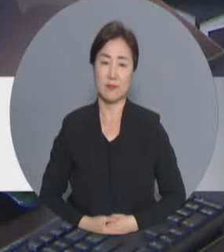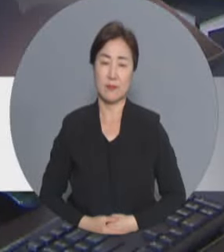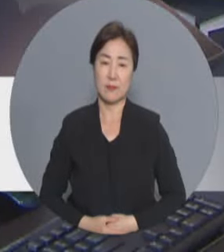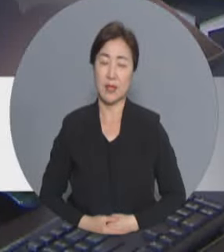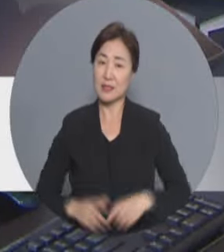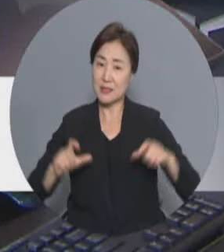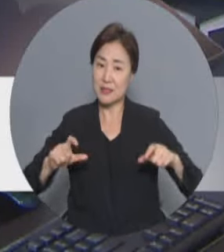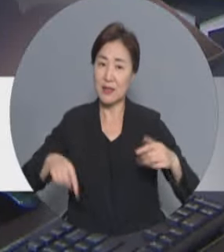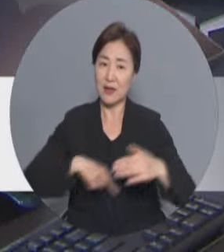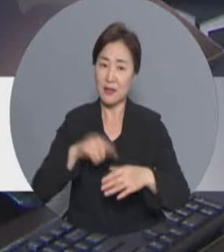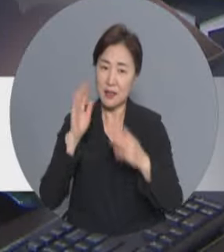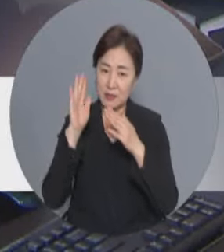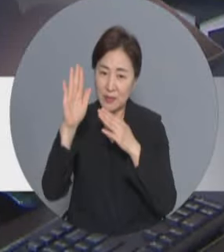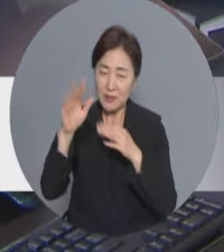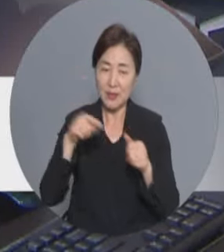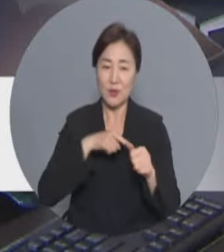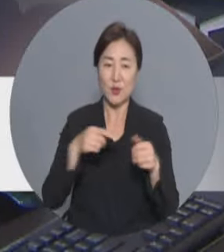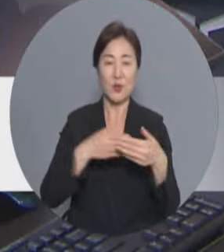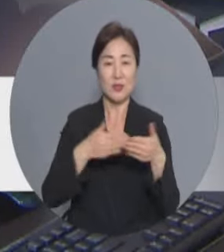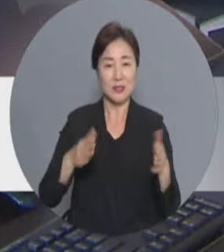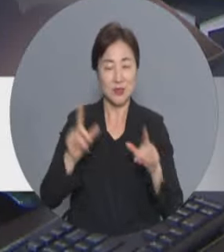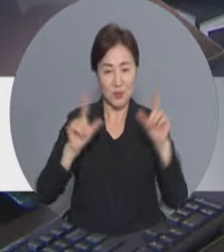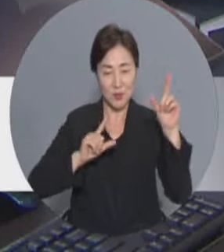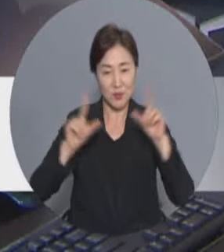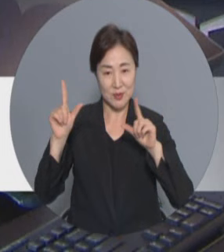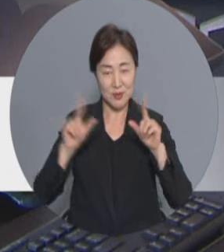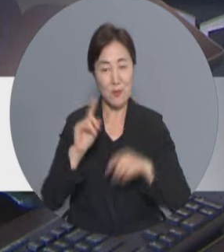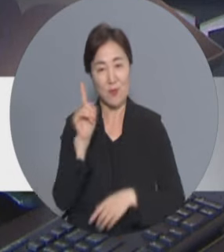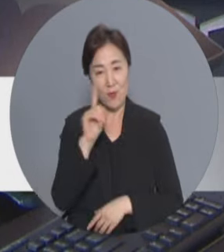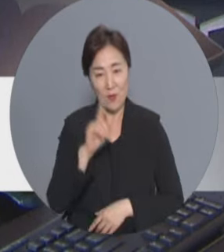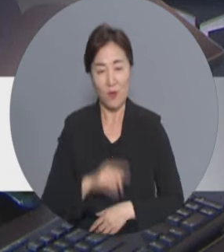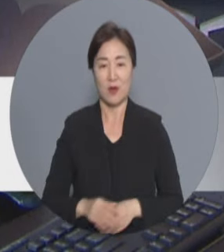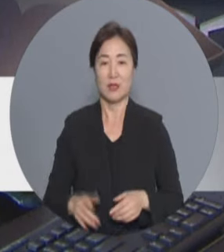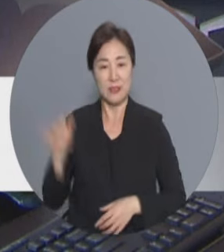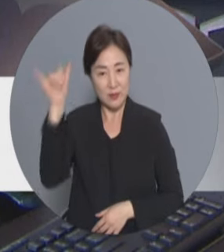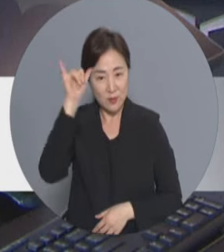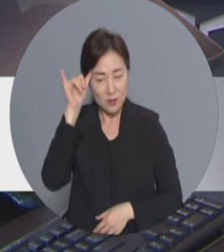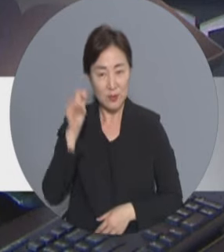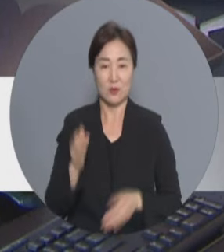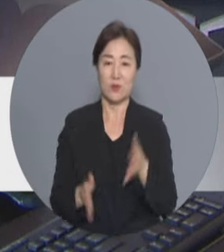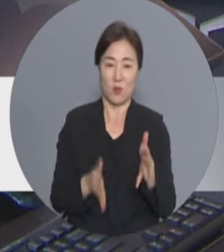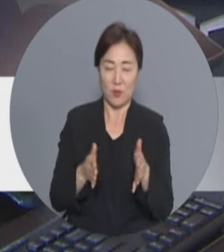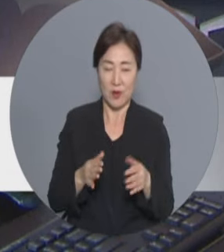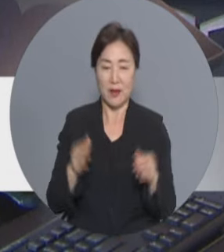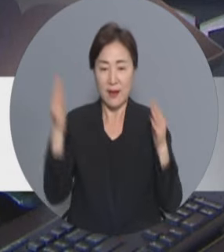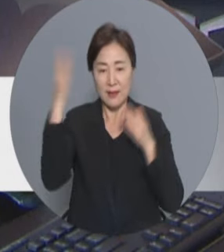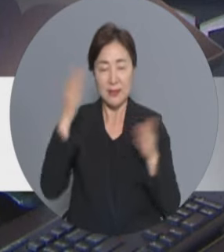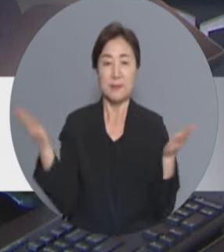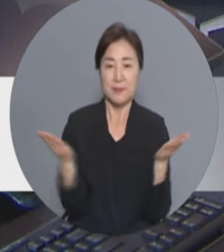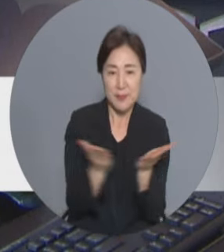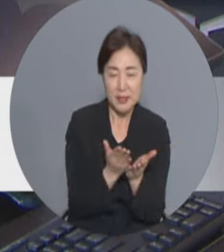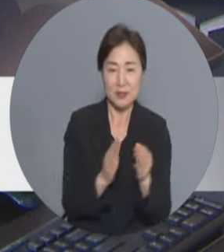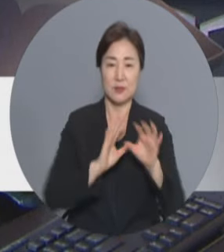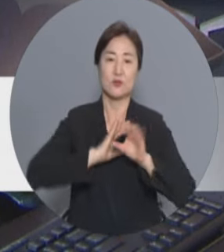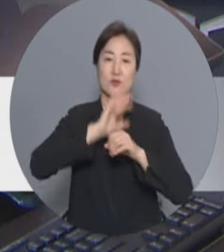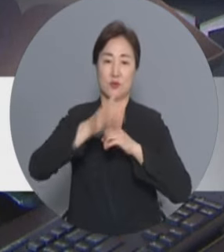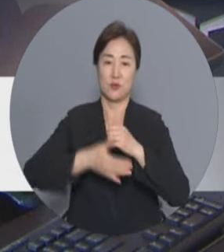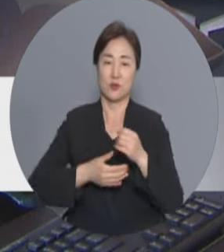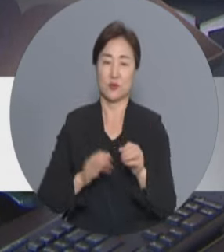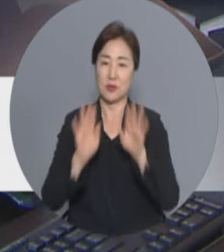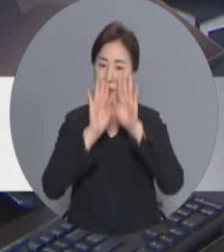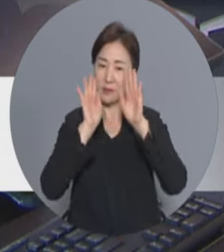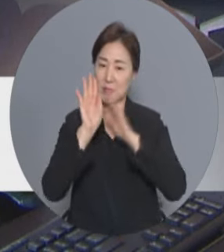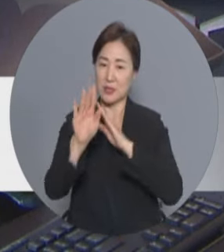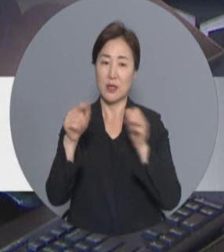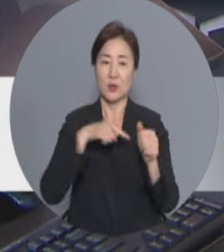우리 지역의 미래 교실은 어떤 모습일까요? 인공지능과 로봇이 학생의 맞춤 수업을 돕는 글로컬 미래 교실이